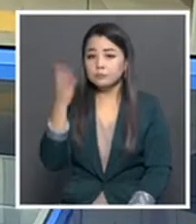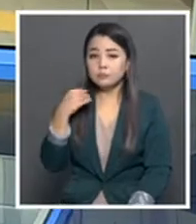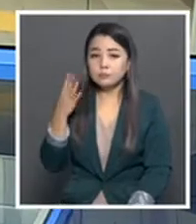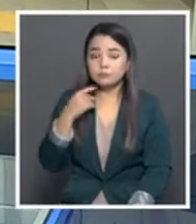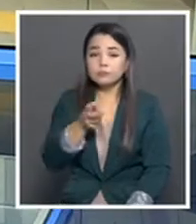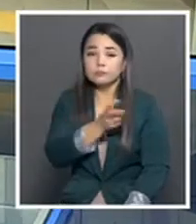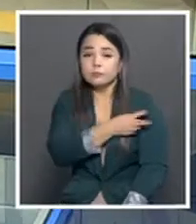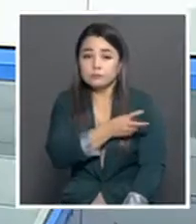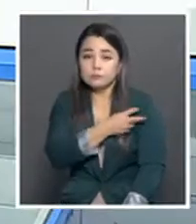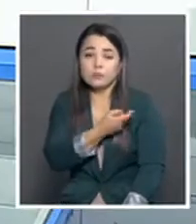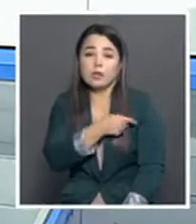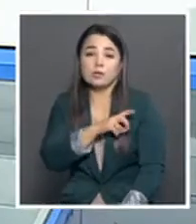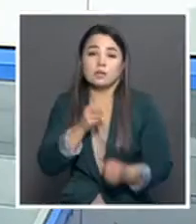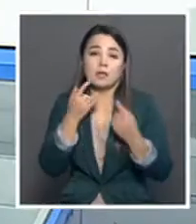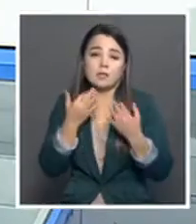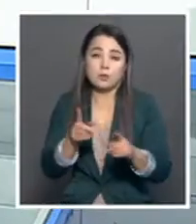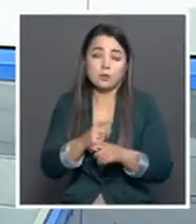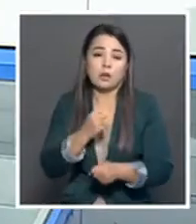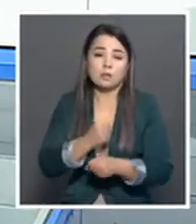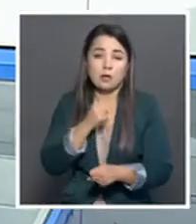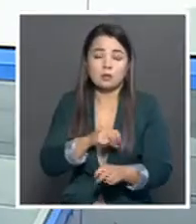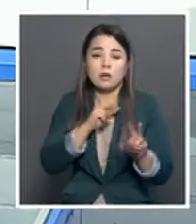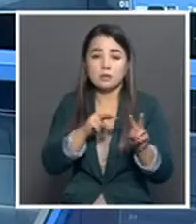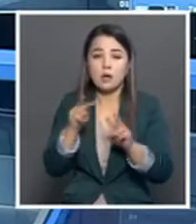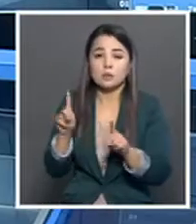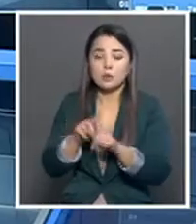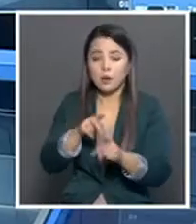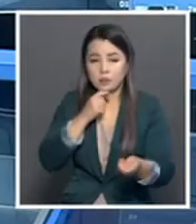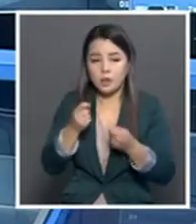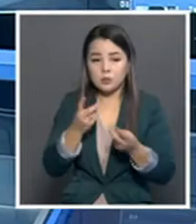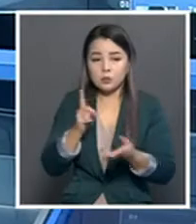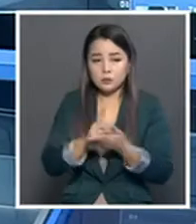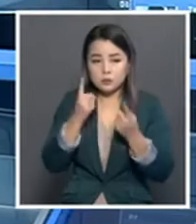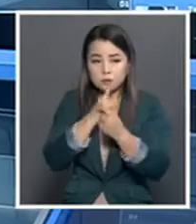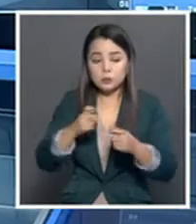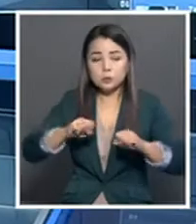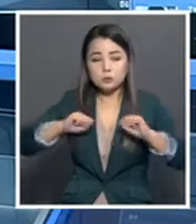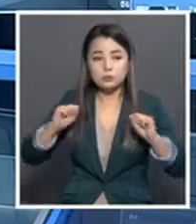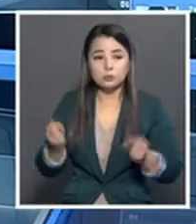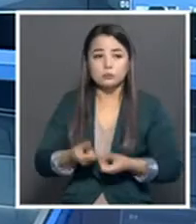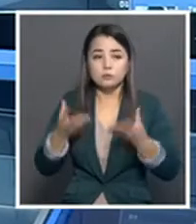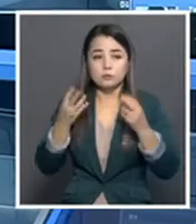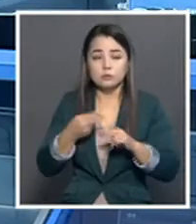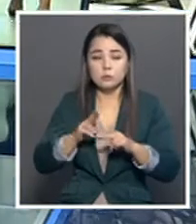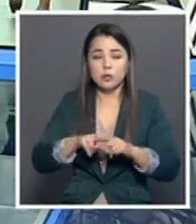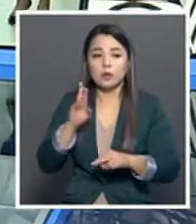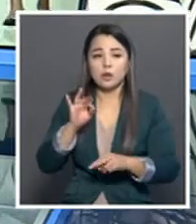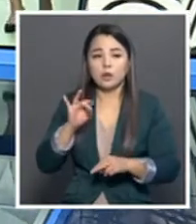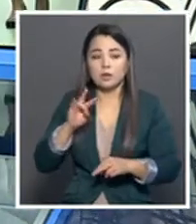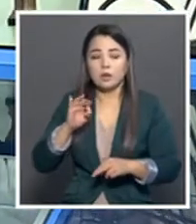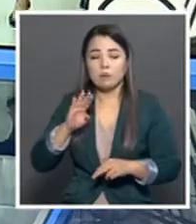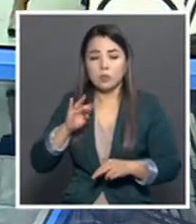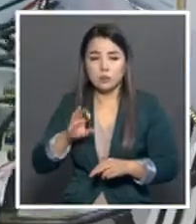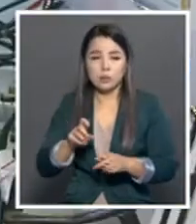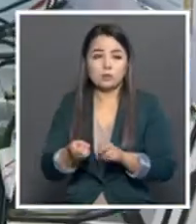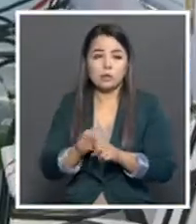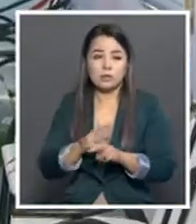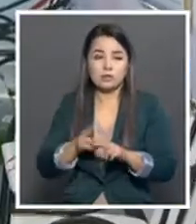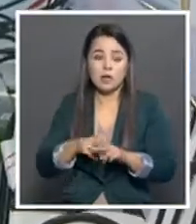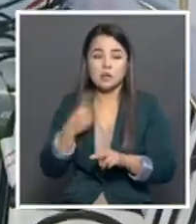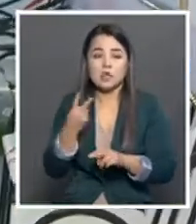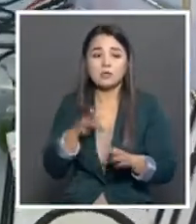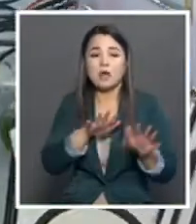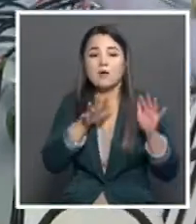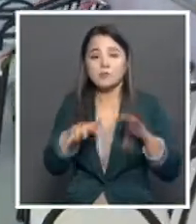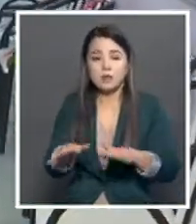Алматылық дәрігерлер санитарлық талаптарды қатаң сақтауға шақырып отыр. Себебі күн суытқан сайын коронавирус маусымдық тұмаумен бірге өршіп, екінші толқын